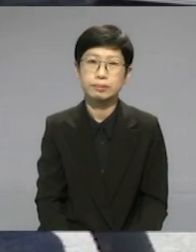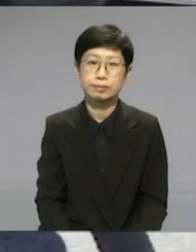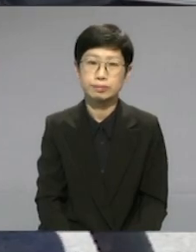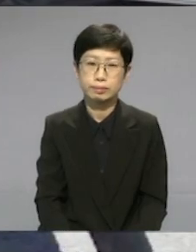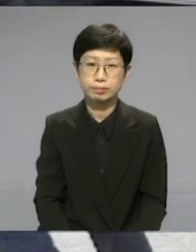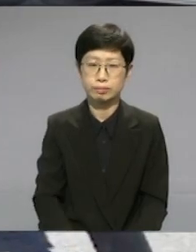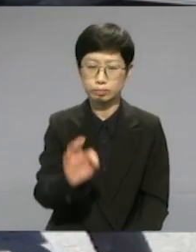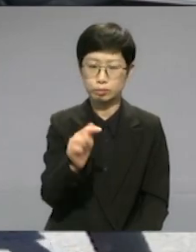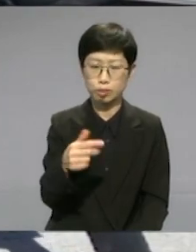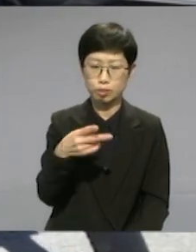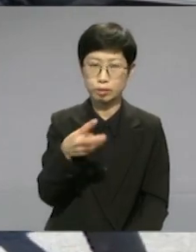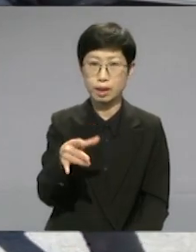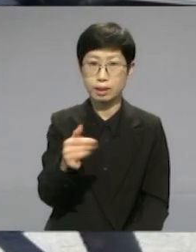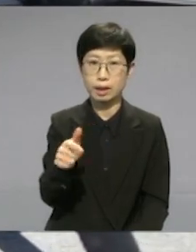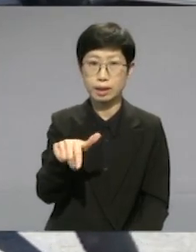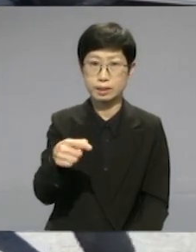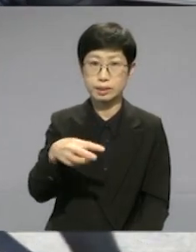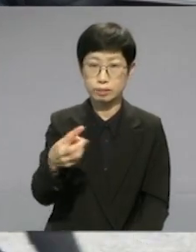몬테네그로